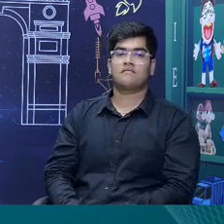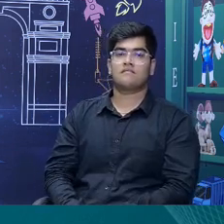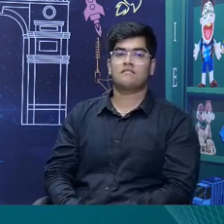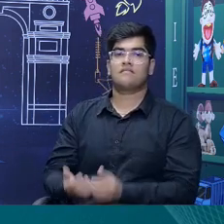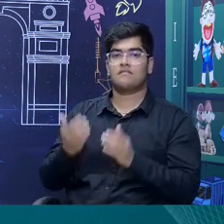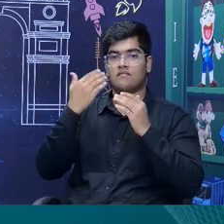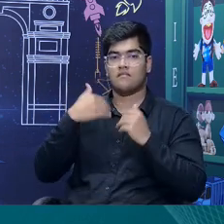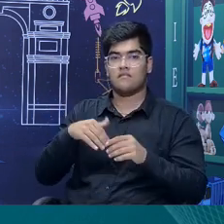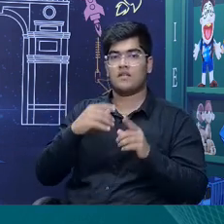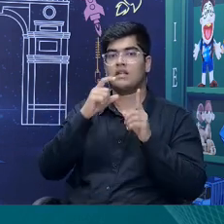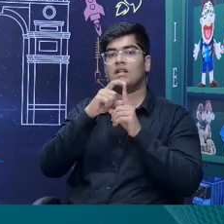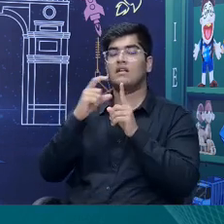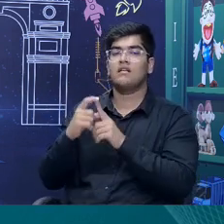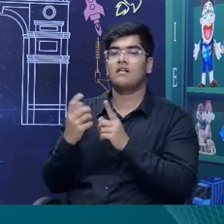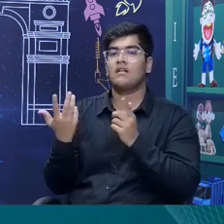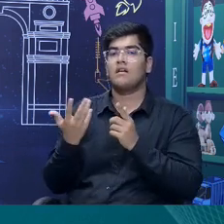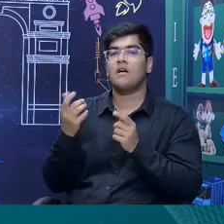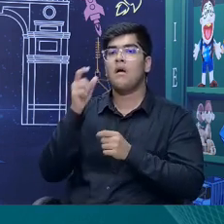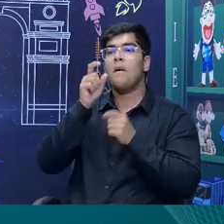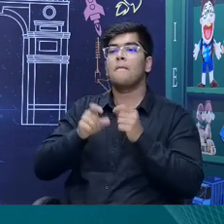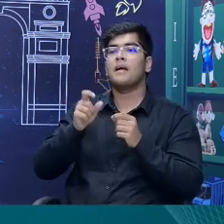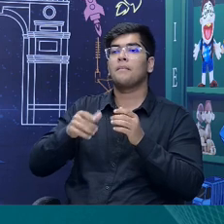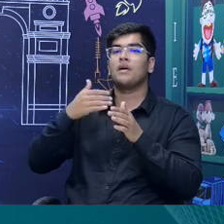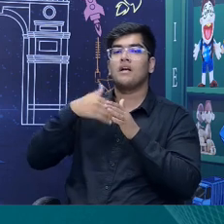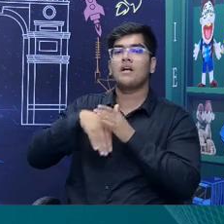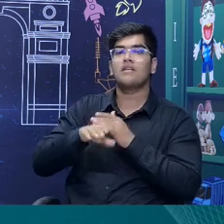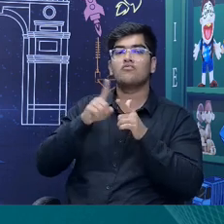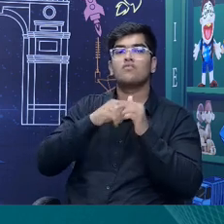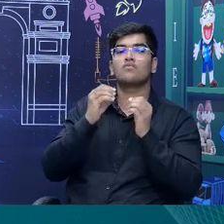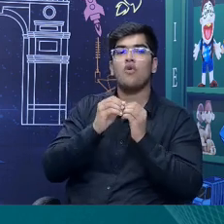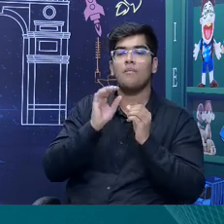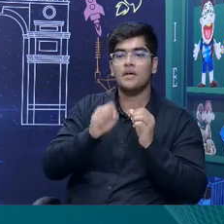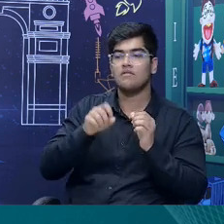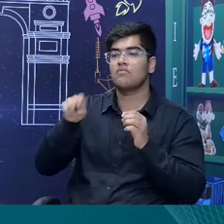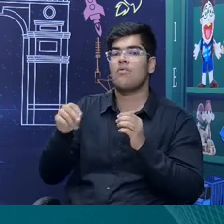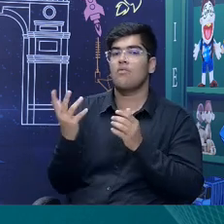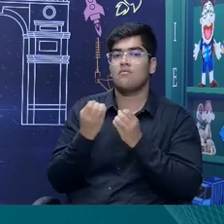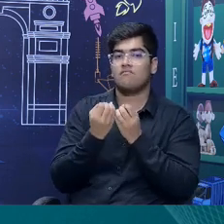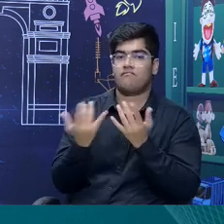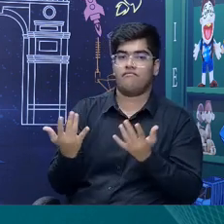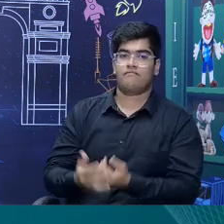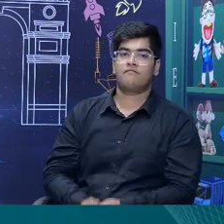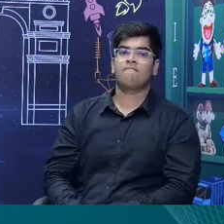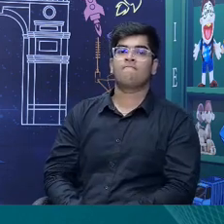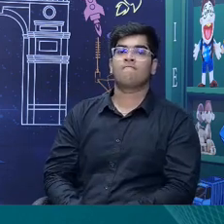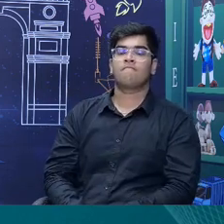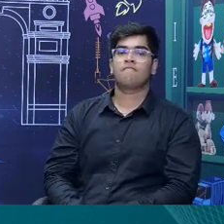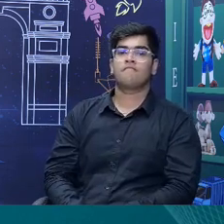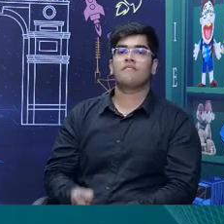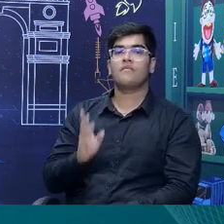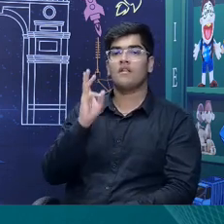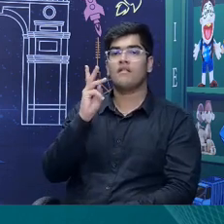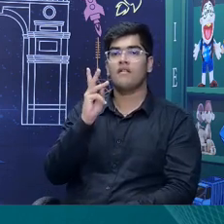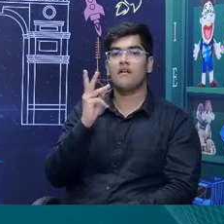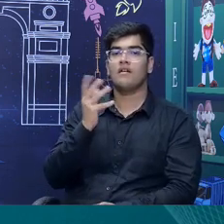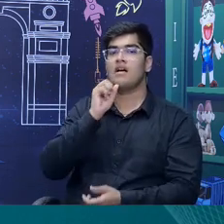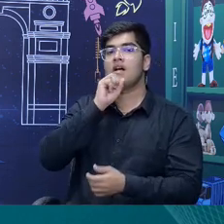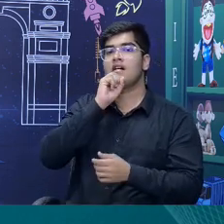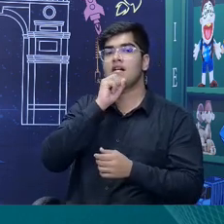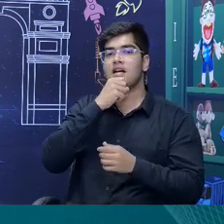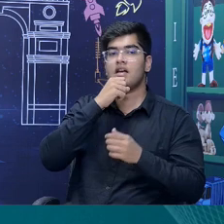हमारा आज का दूसरा कीवर्ड है डेमोग्राफिक डिविडेंड हमारा आज का तीसरा कीवर्ड है